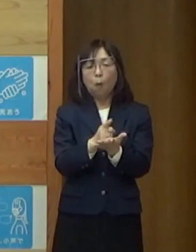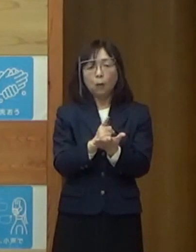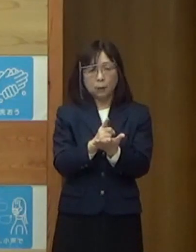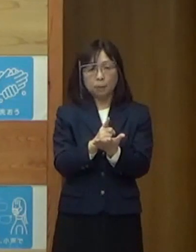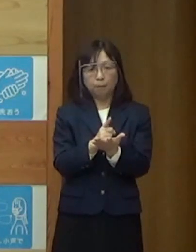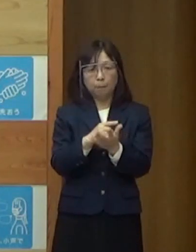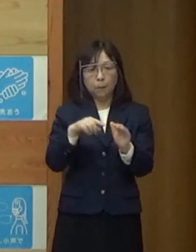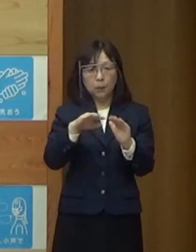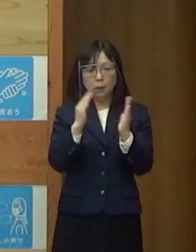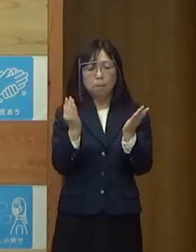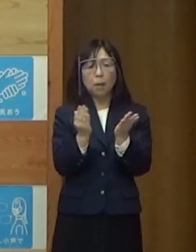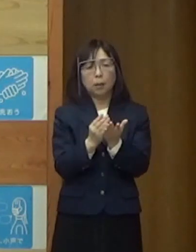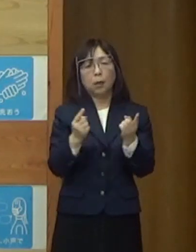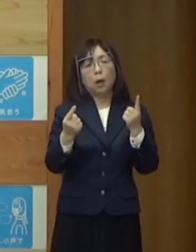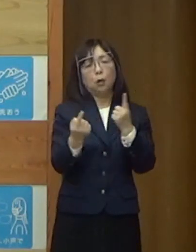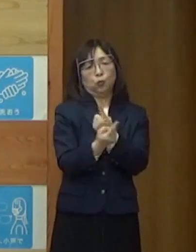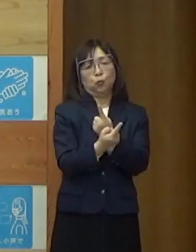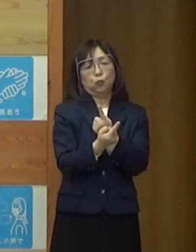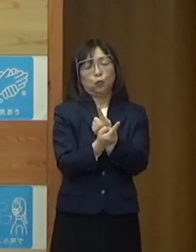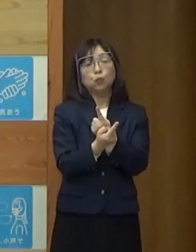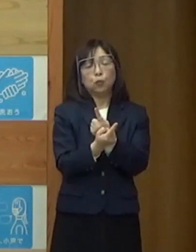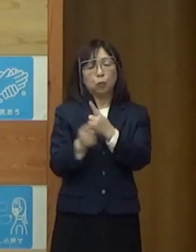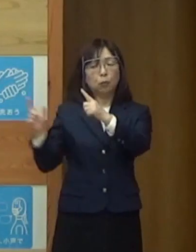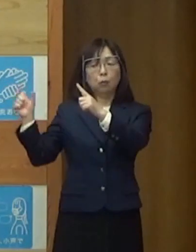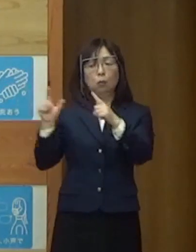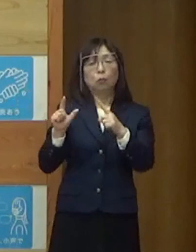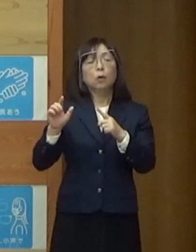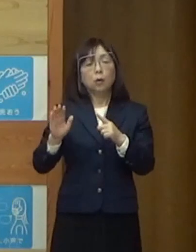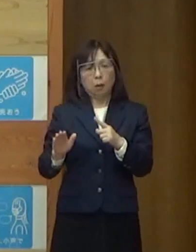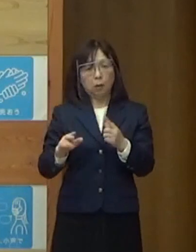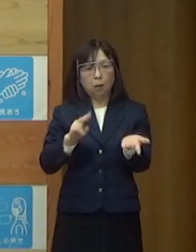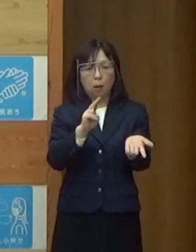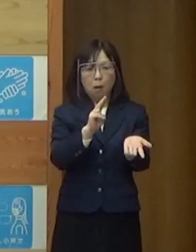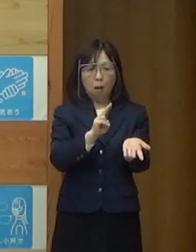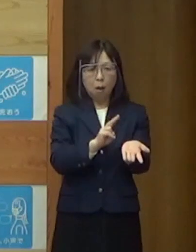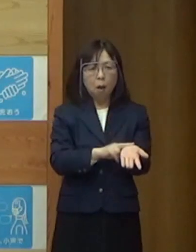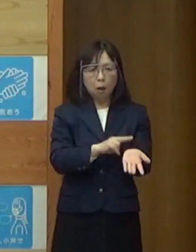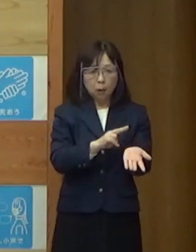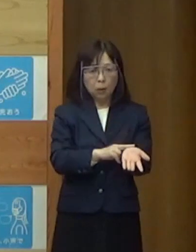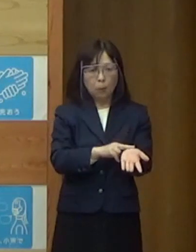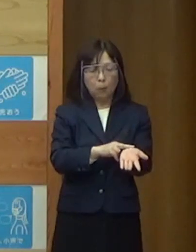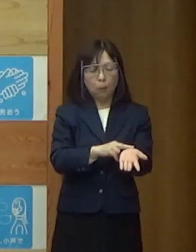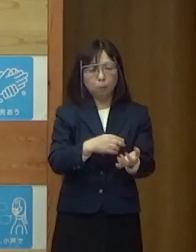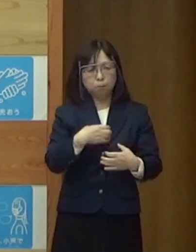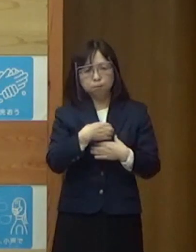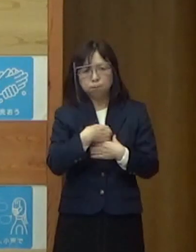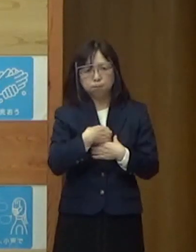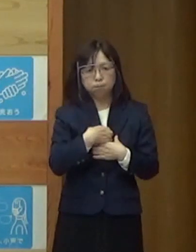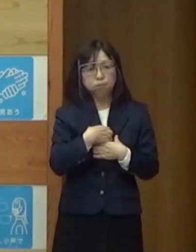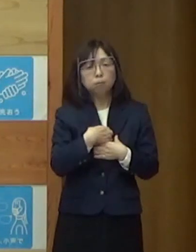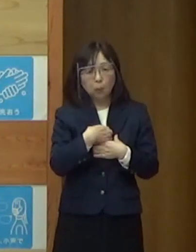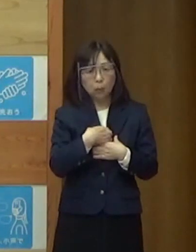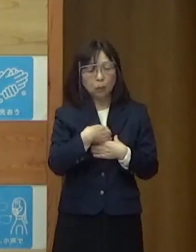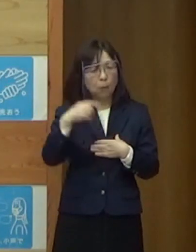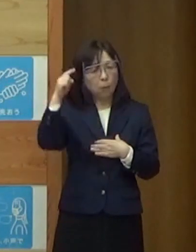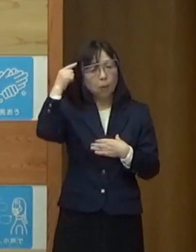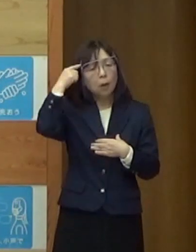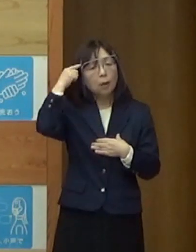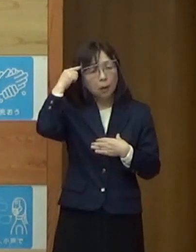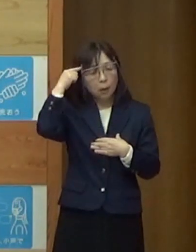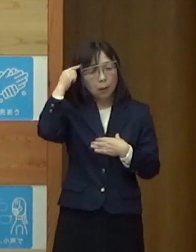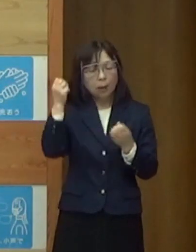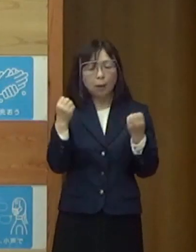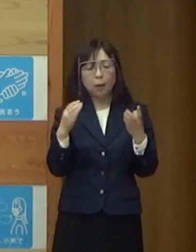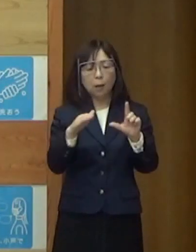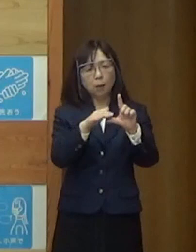に改定されるという状況にあります。医療の逼迫状況をより重視をした新たな